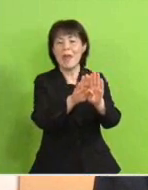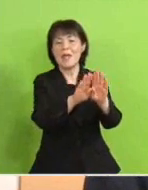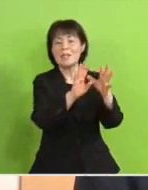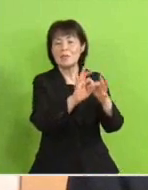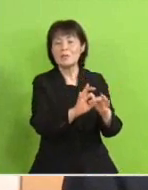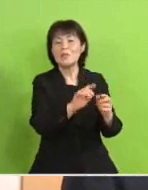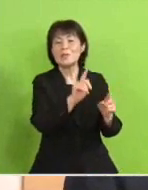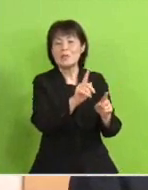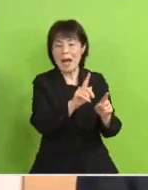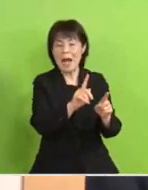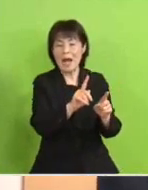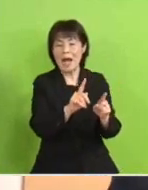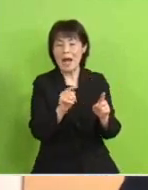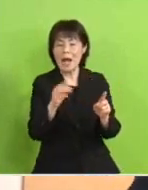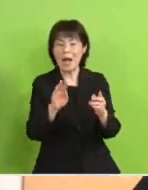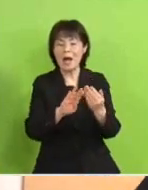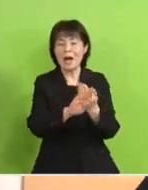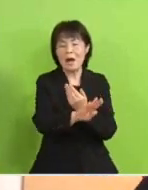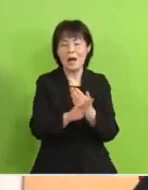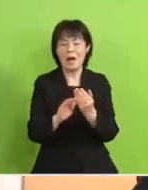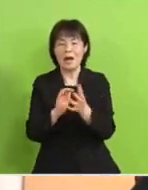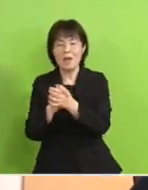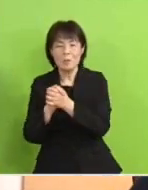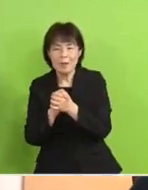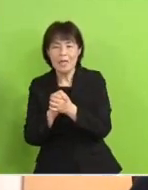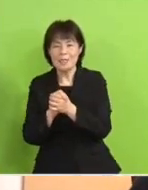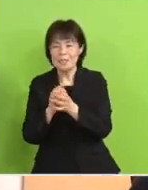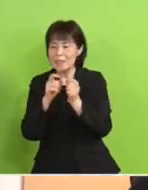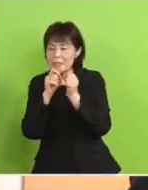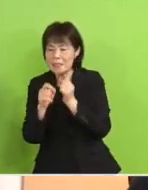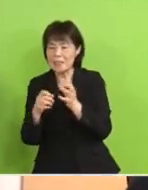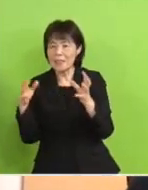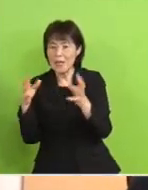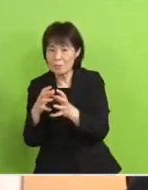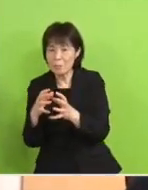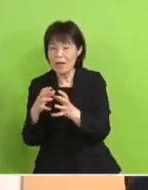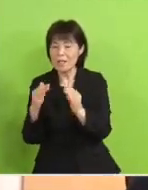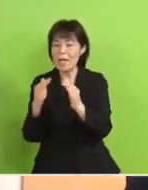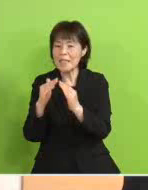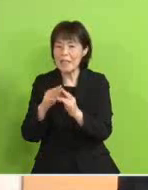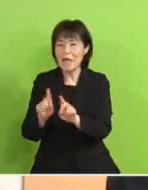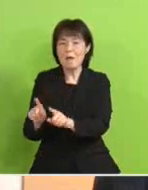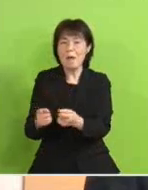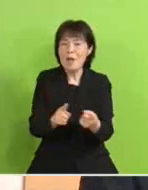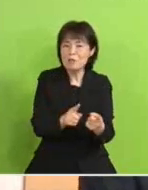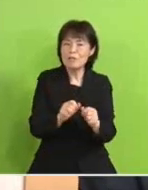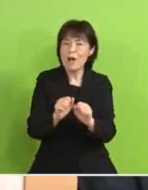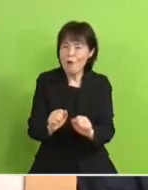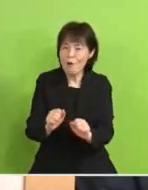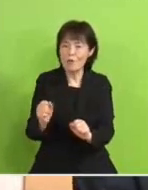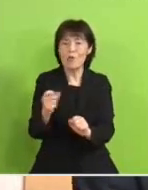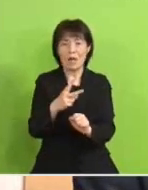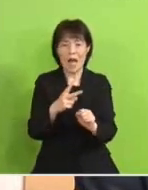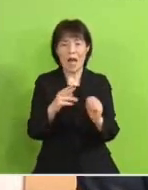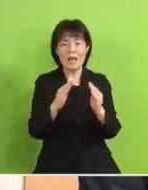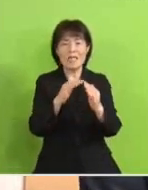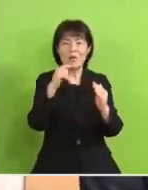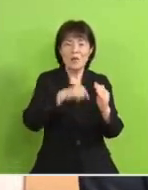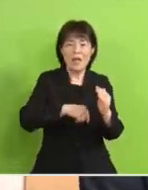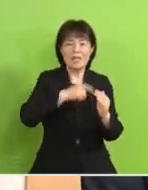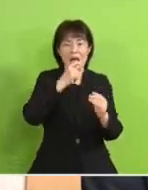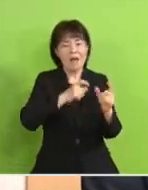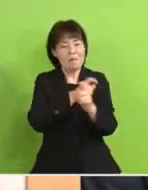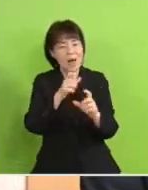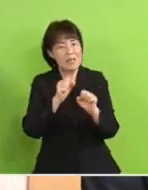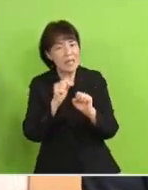って、友人や親戚とその代わりに大勢で集まって、家でバーベキューをしよう、ホームパーティーをし